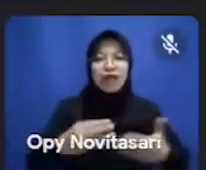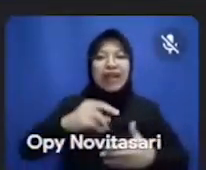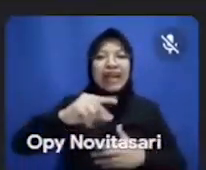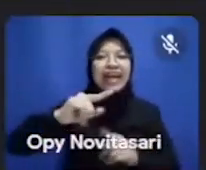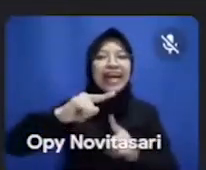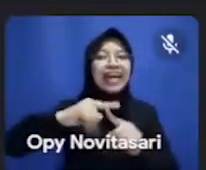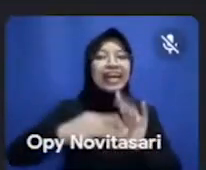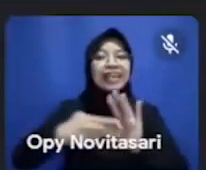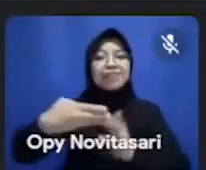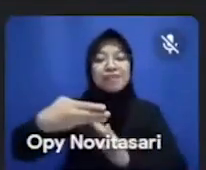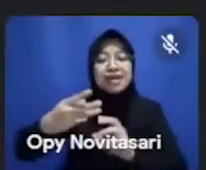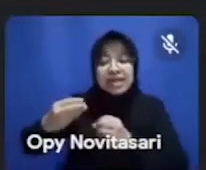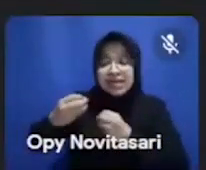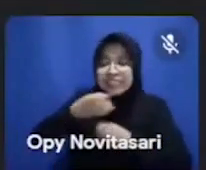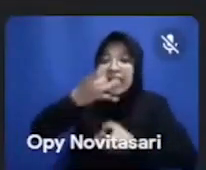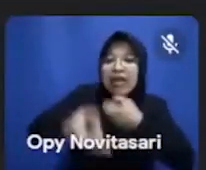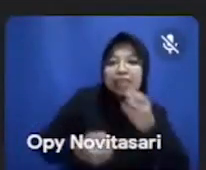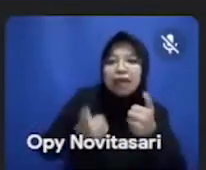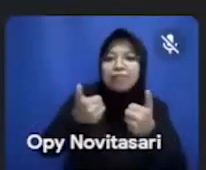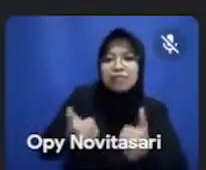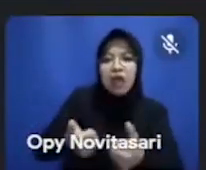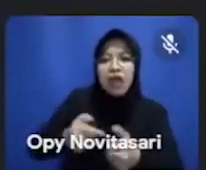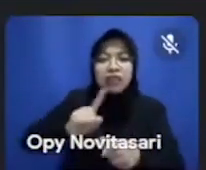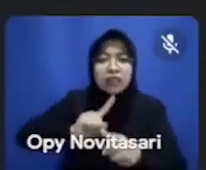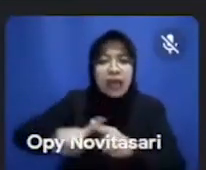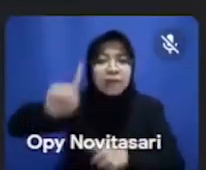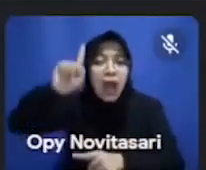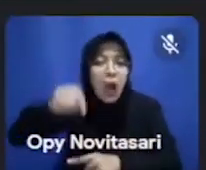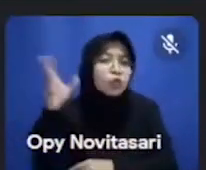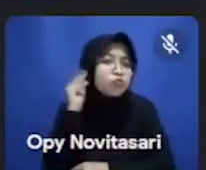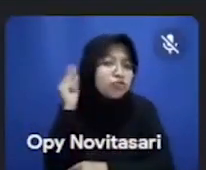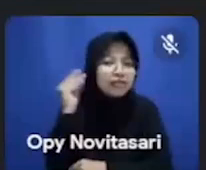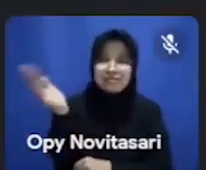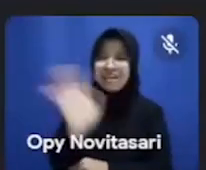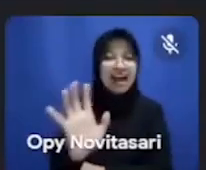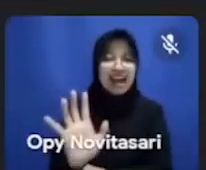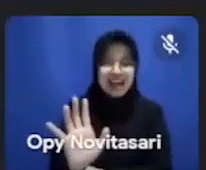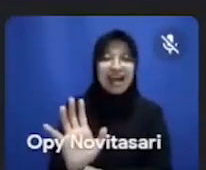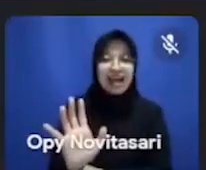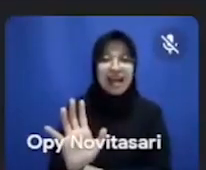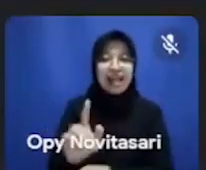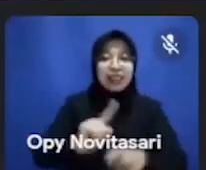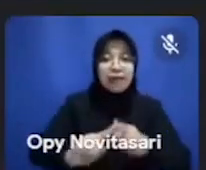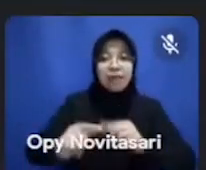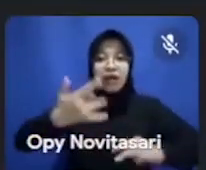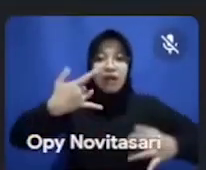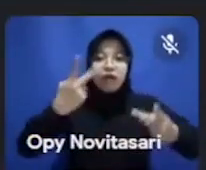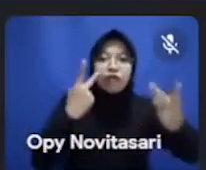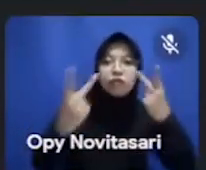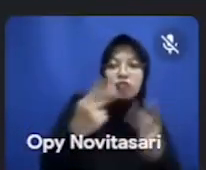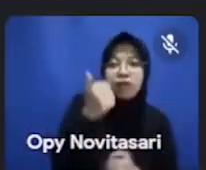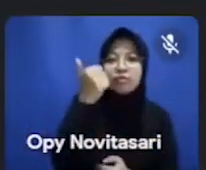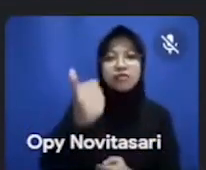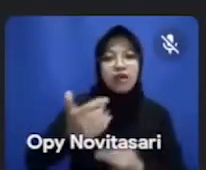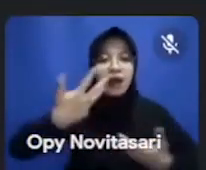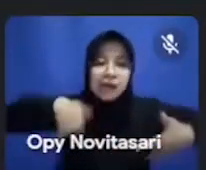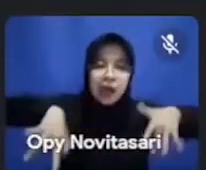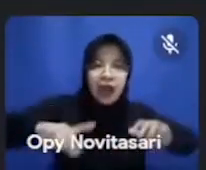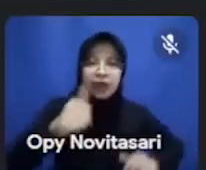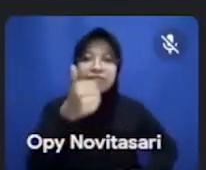disampaikan tidak hanya melalui bunyi tapi juga visual